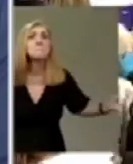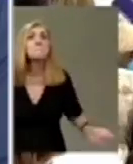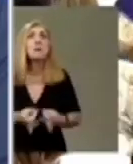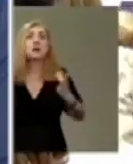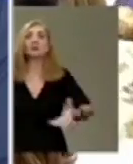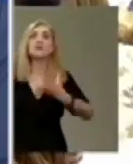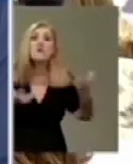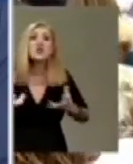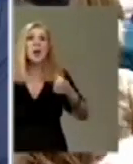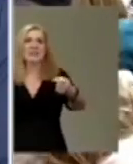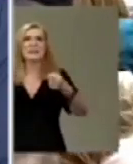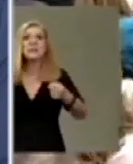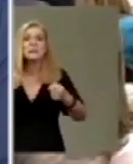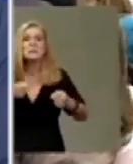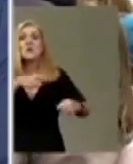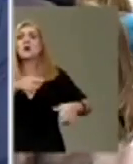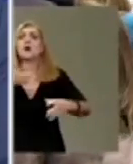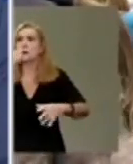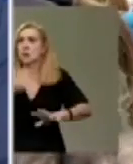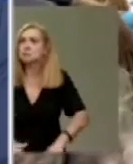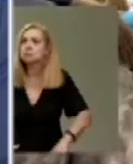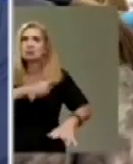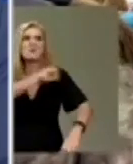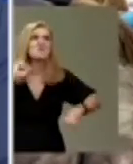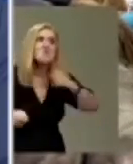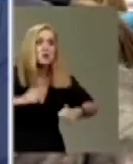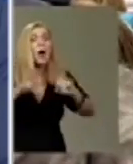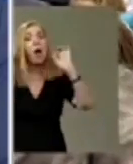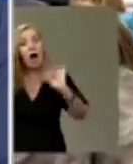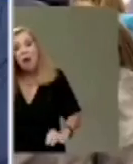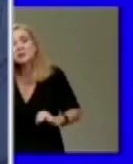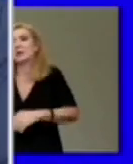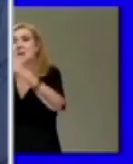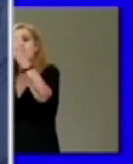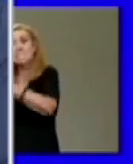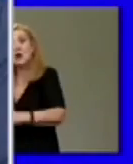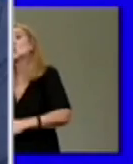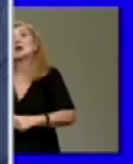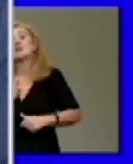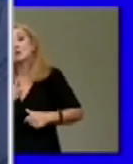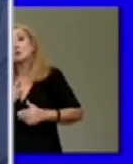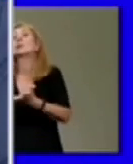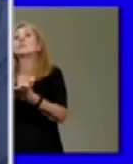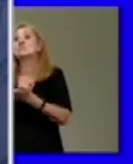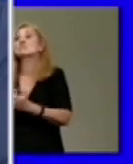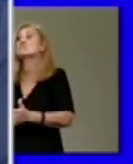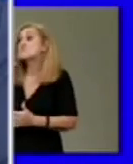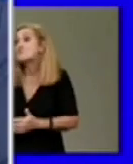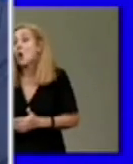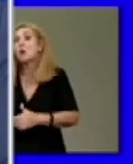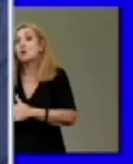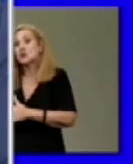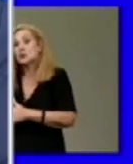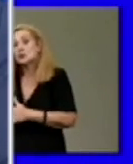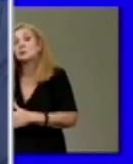αδυναμία όχι μόνο του υψηλού ενιο αλλά και να βρεθεί στέγη γιατί στα τουριστικά μέρη ε δεν